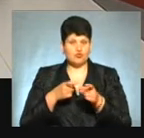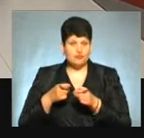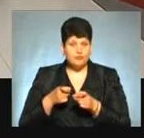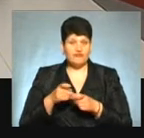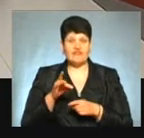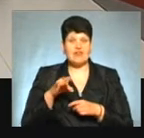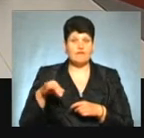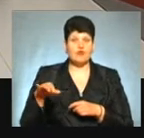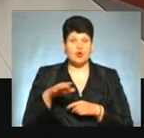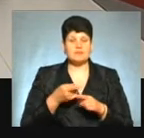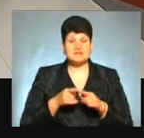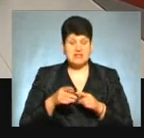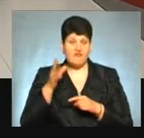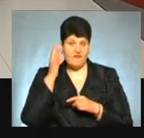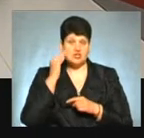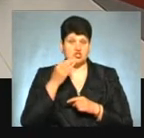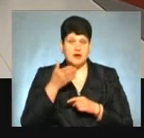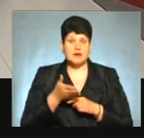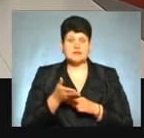Європі це вважається